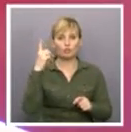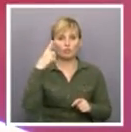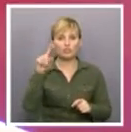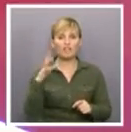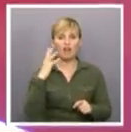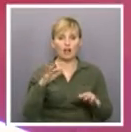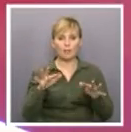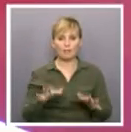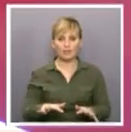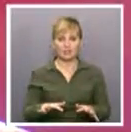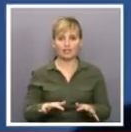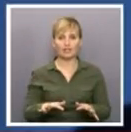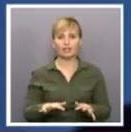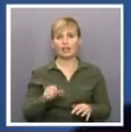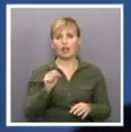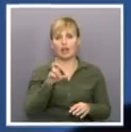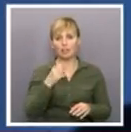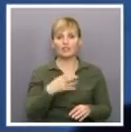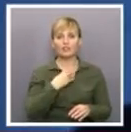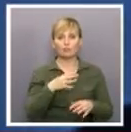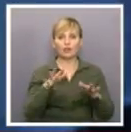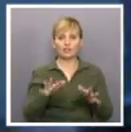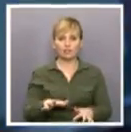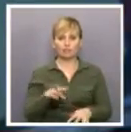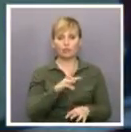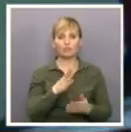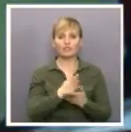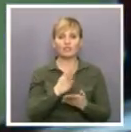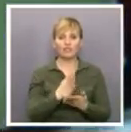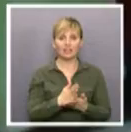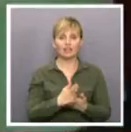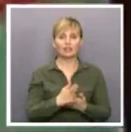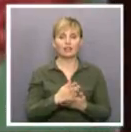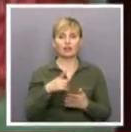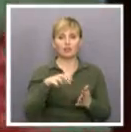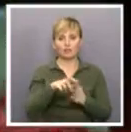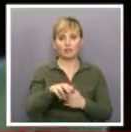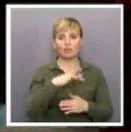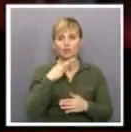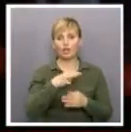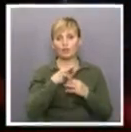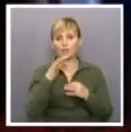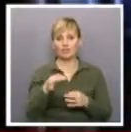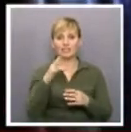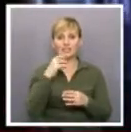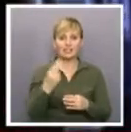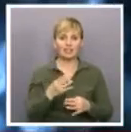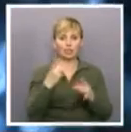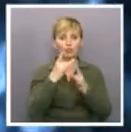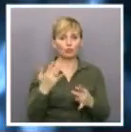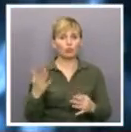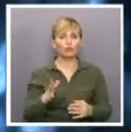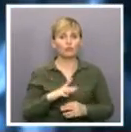Алматы, музея Абая в Семипалатинске, Мухаммедханов является первопроходцем во многих областях национальной культуры. Он